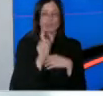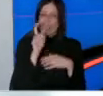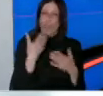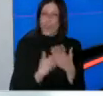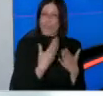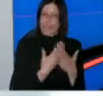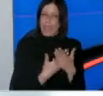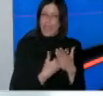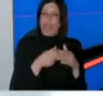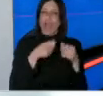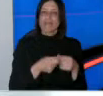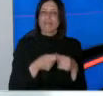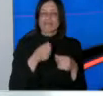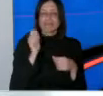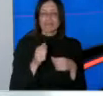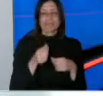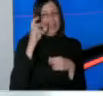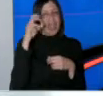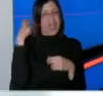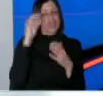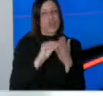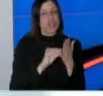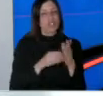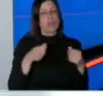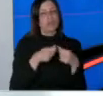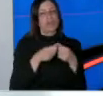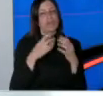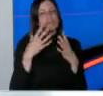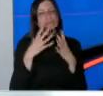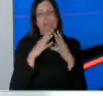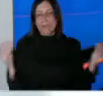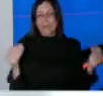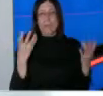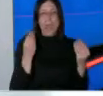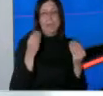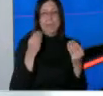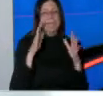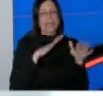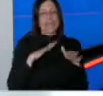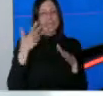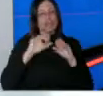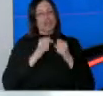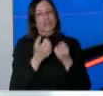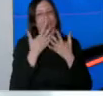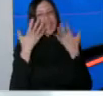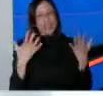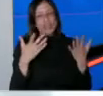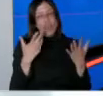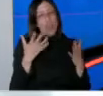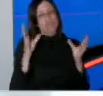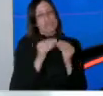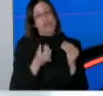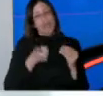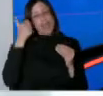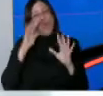היא שהח"כים הערבים והרשימה המשותפת מאבדים הרבה מאוד מנדטים. היה שם שבר גדול בין ההנהגה הישראלית. תראה, יכול להיות